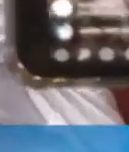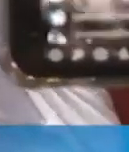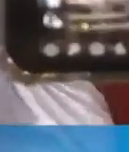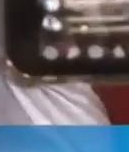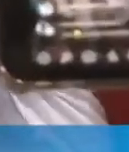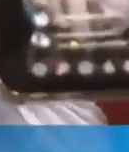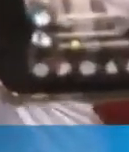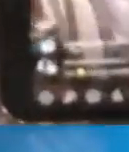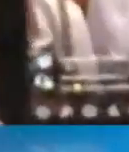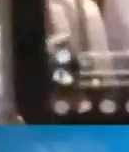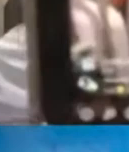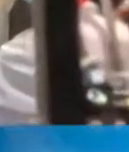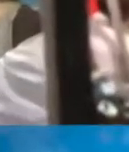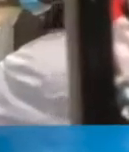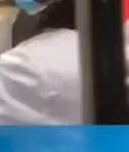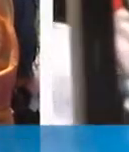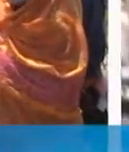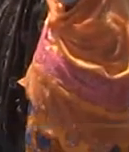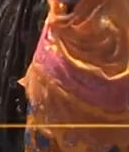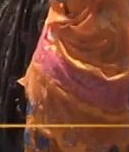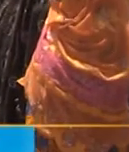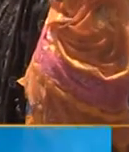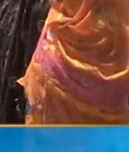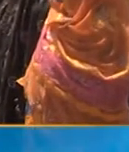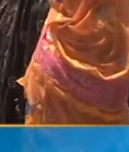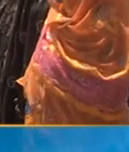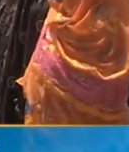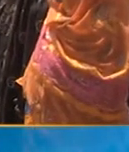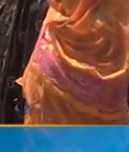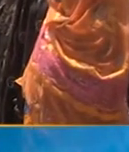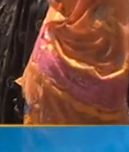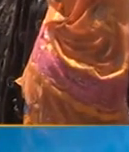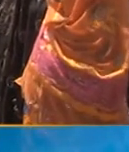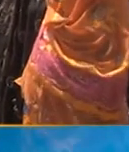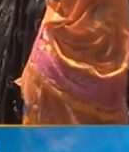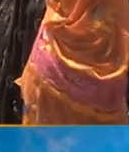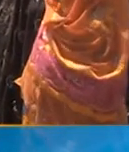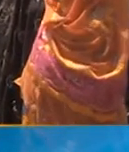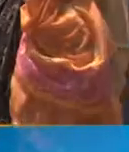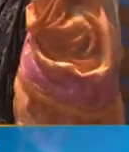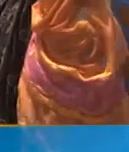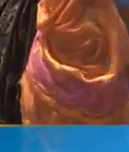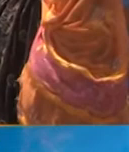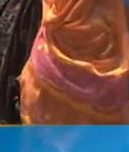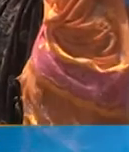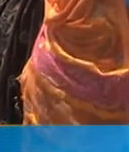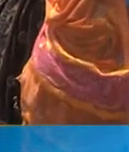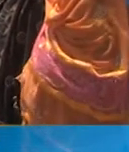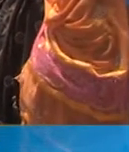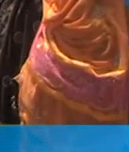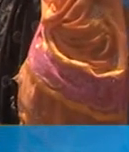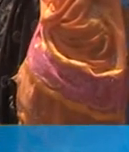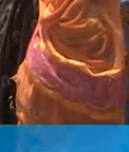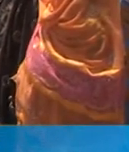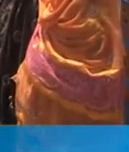premières cibles prioritaires. Toujours en Côte d'Ivoire, bientôt une usine de production de jus de mangue